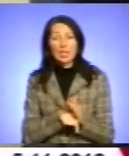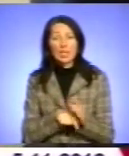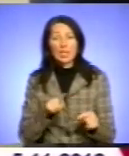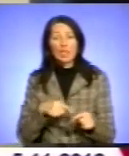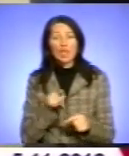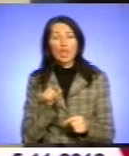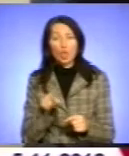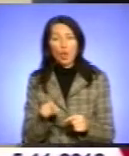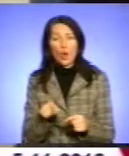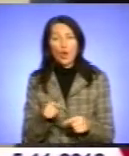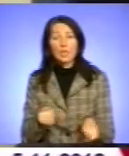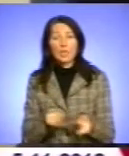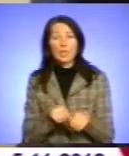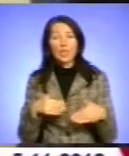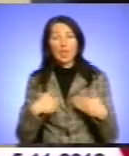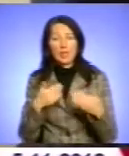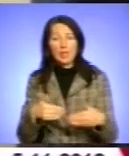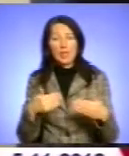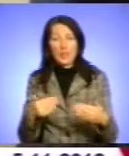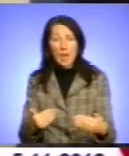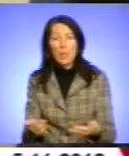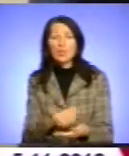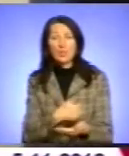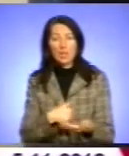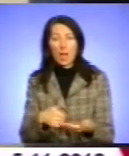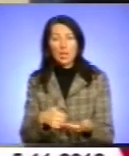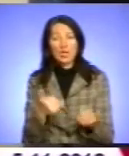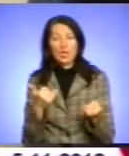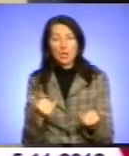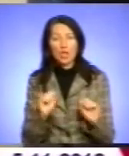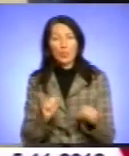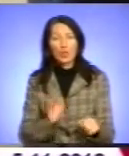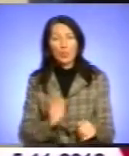Через то такі темпи збирання, зараз